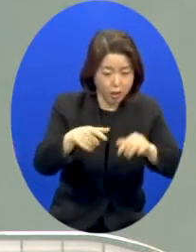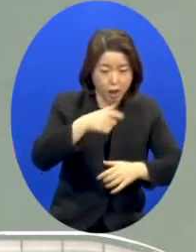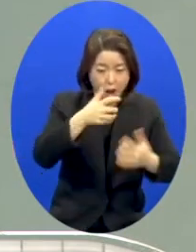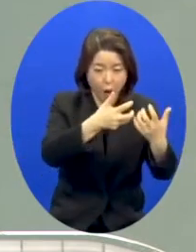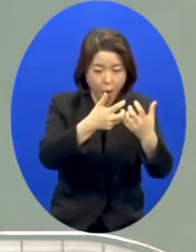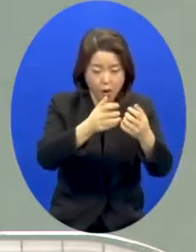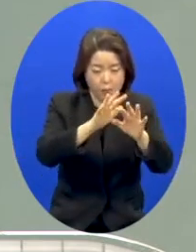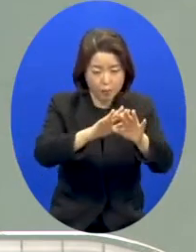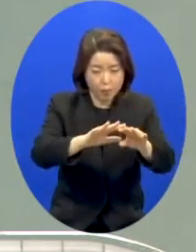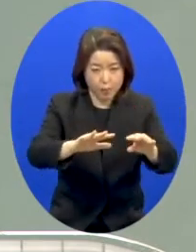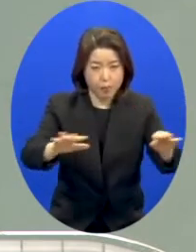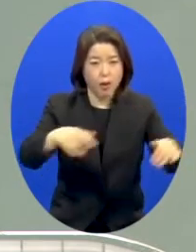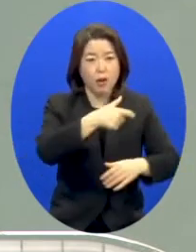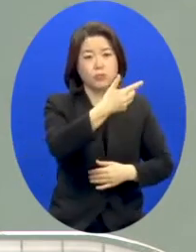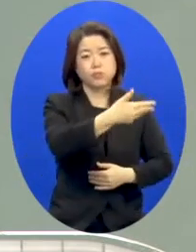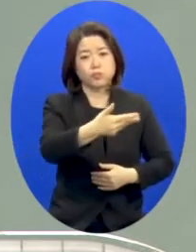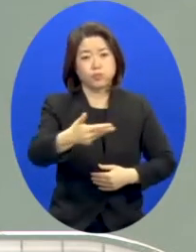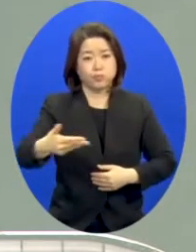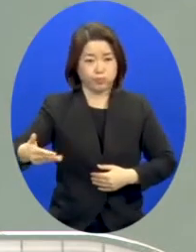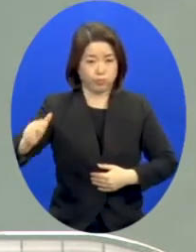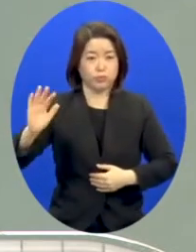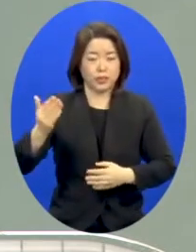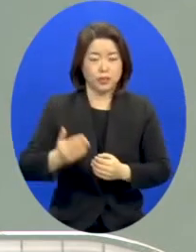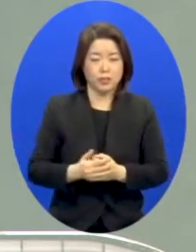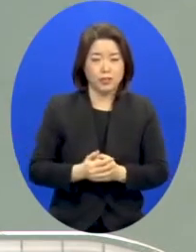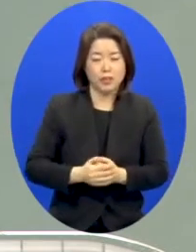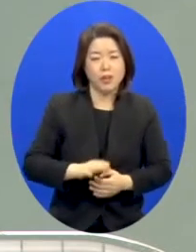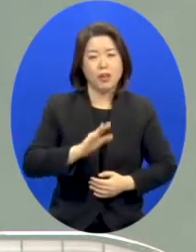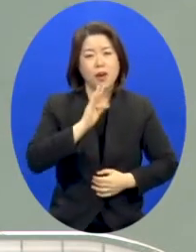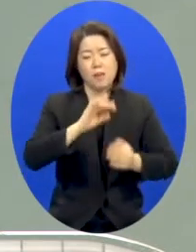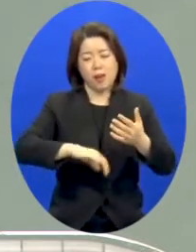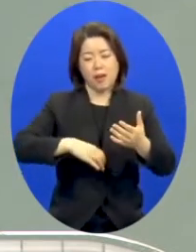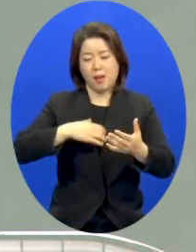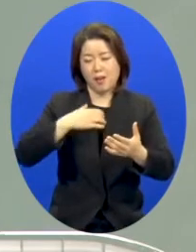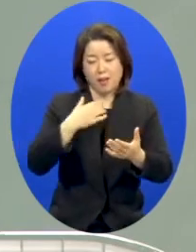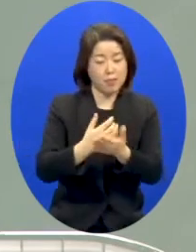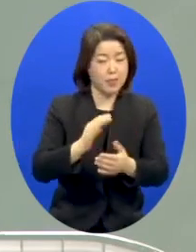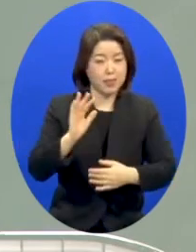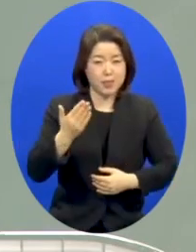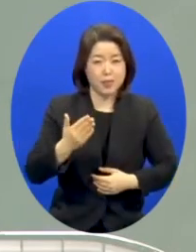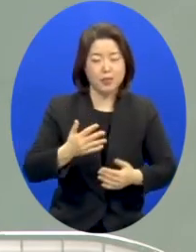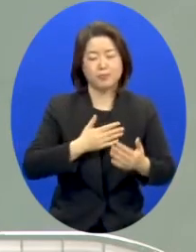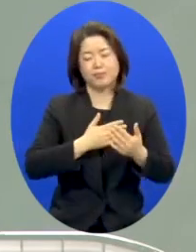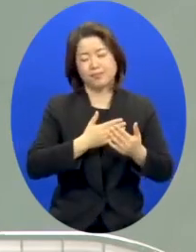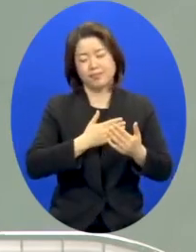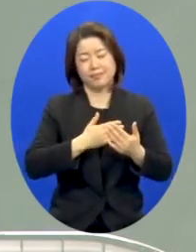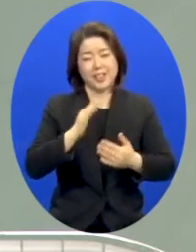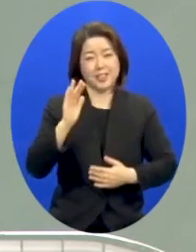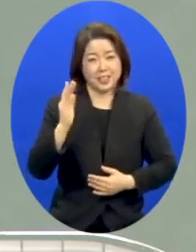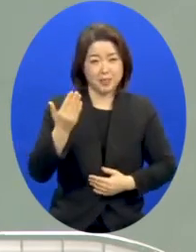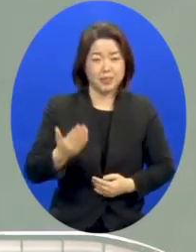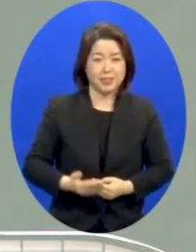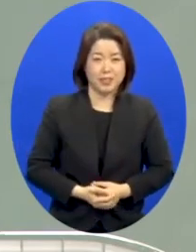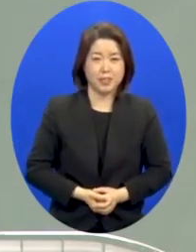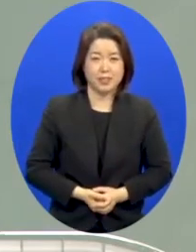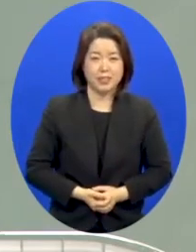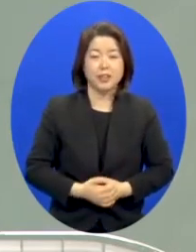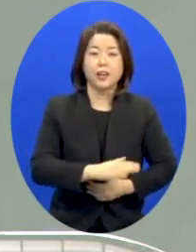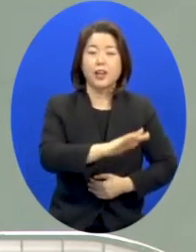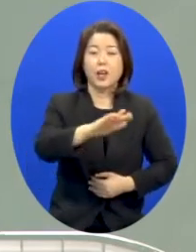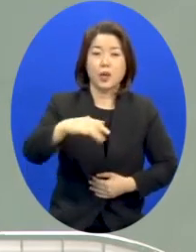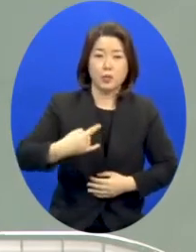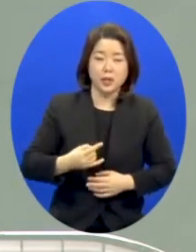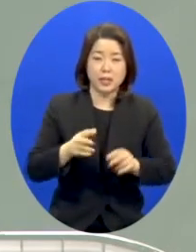흐르는데 정말 감동이 되고 가슴이 뛰는 표현 아닙니까 우리에게는